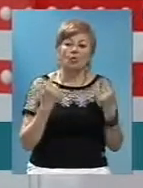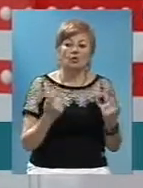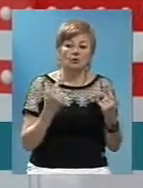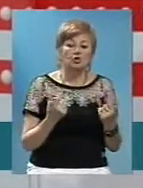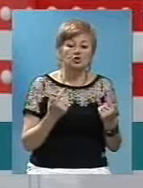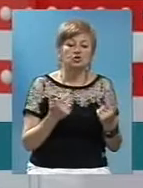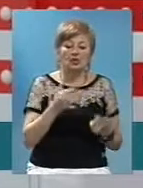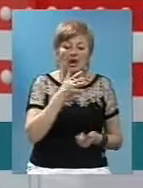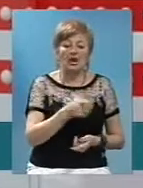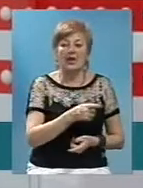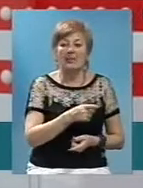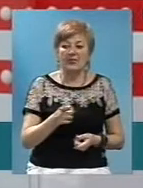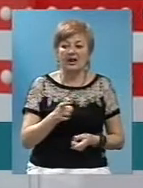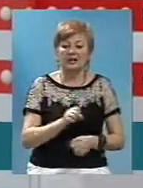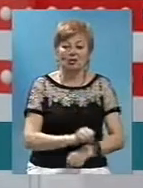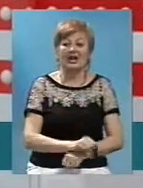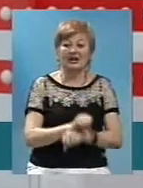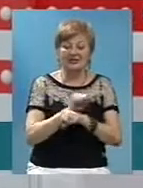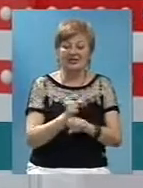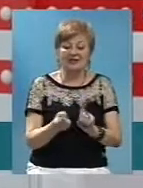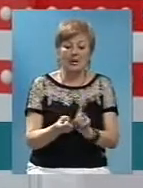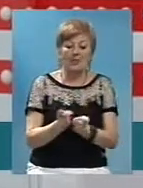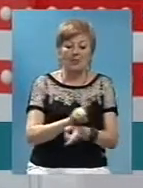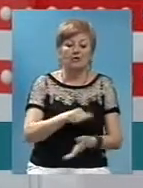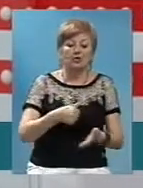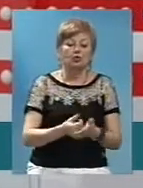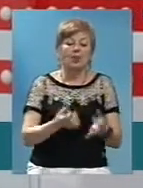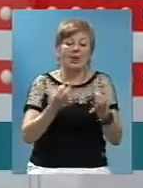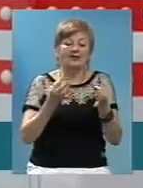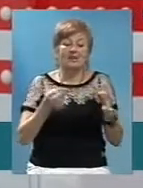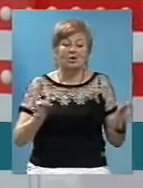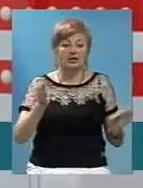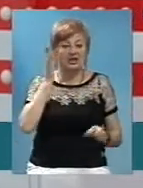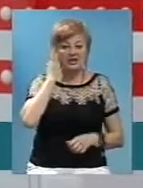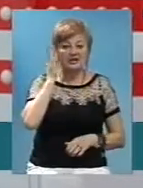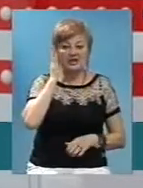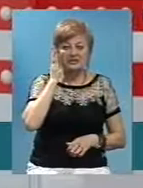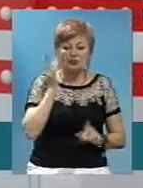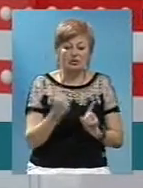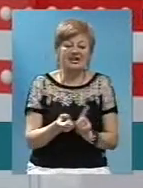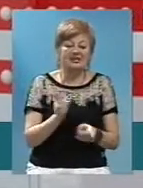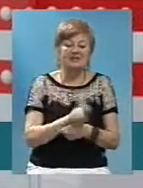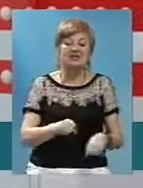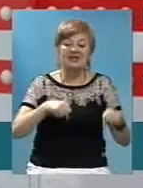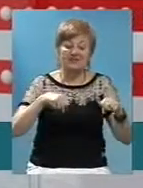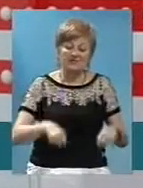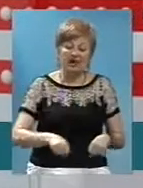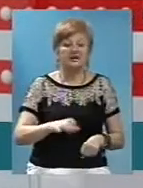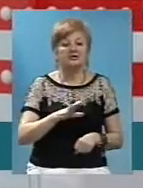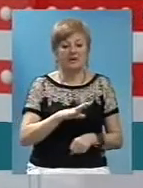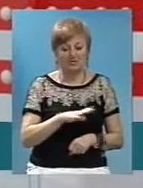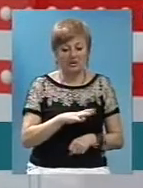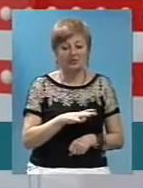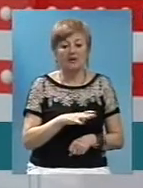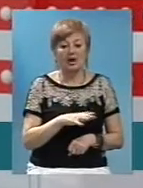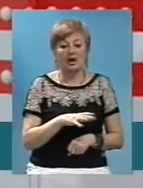мірою епоха буржуазних революцій, тобто перехід до демократичного способу зміни влади, була продиктована саме